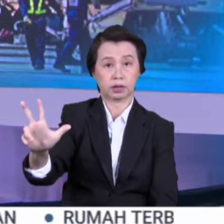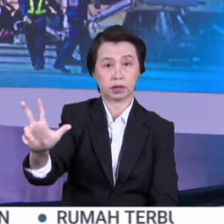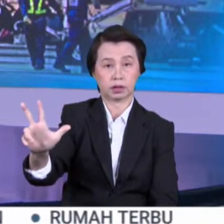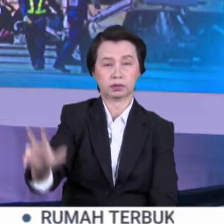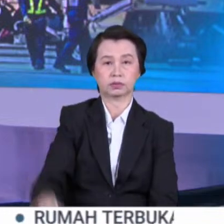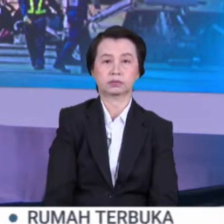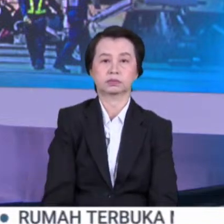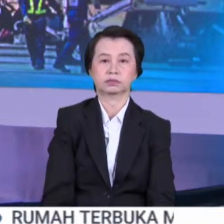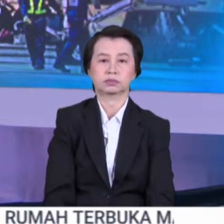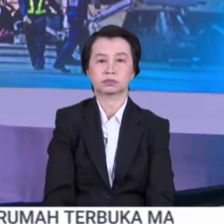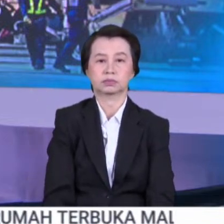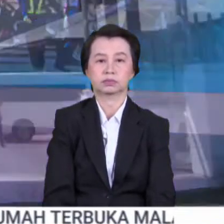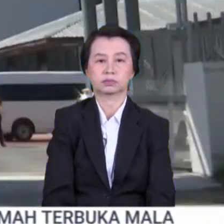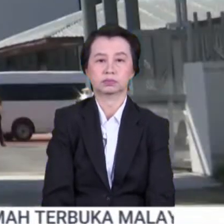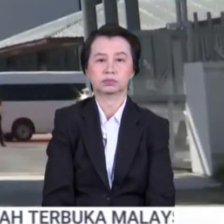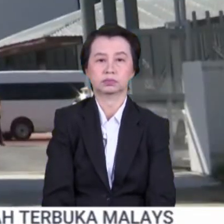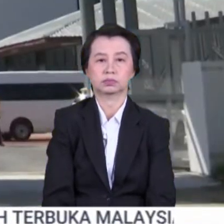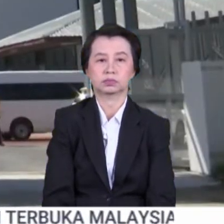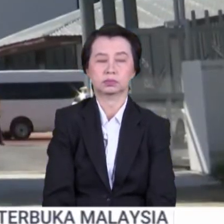2023-2023.